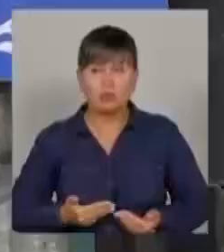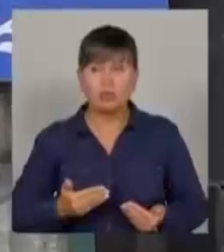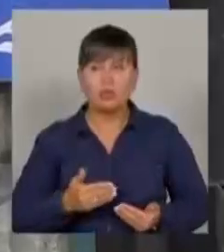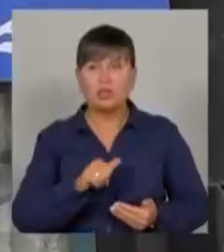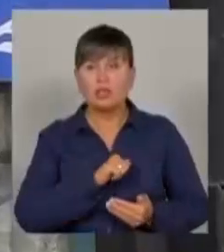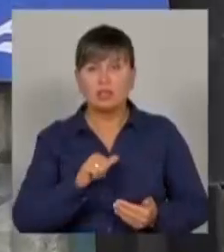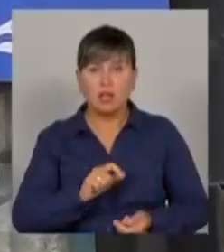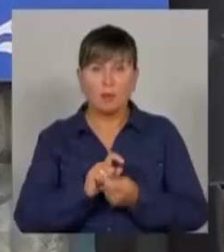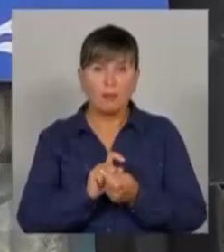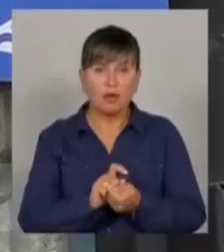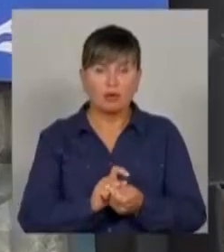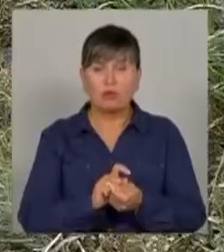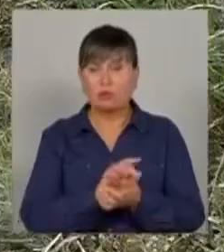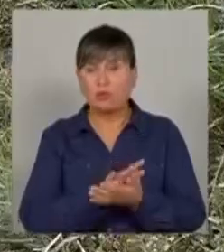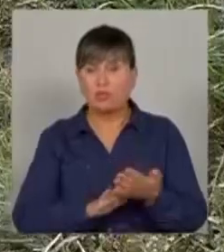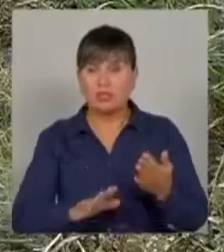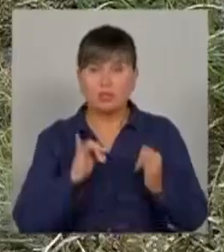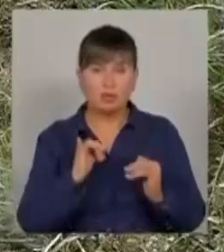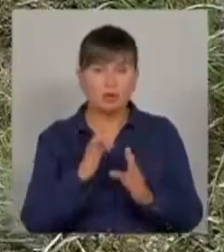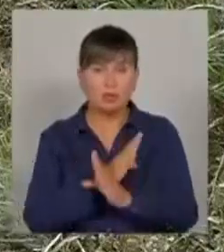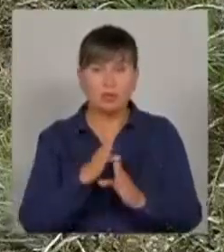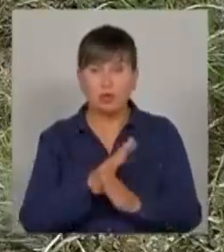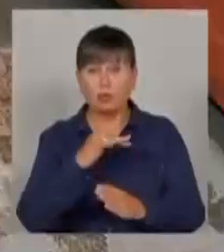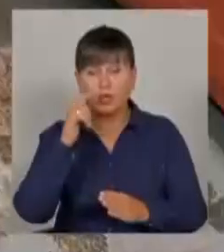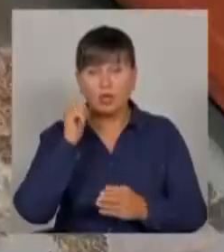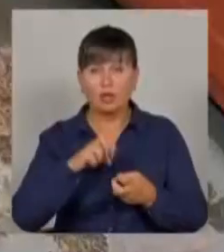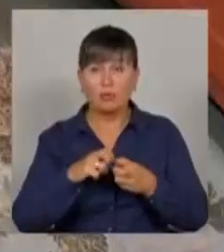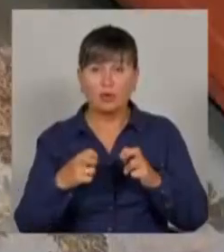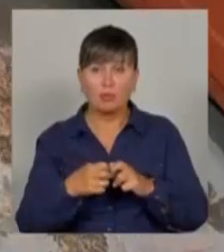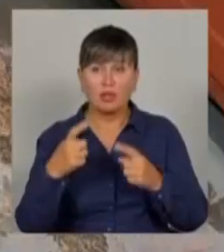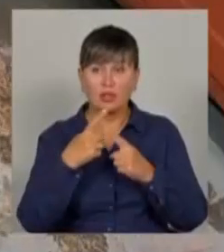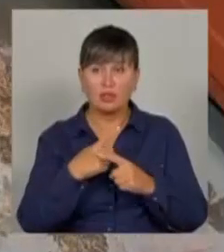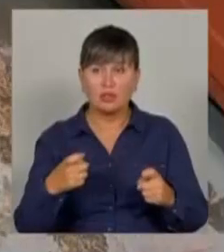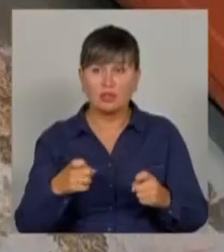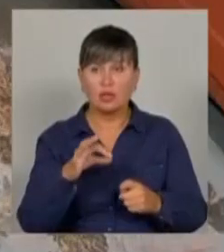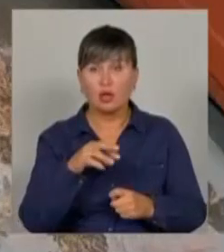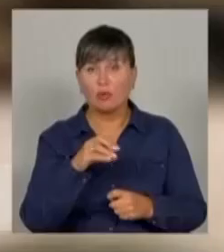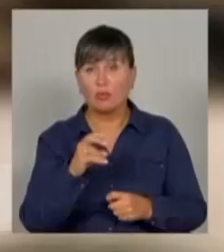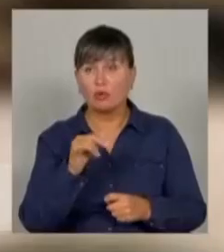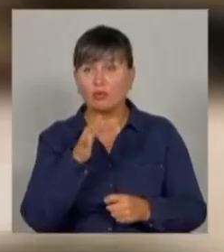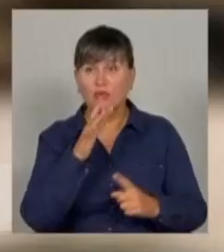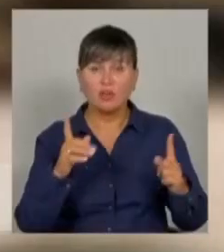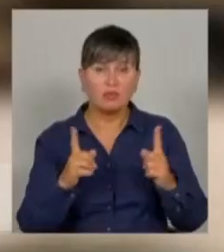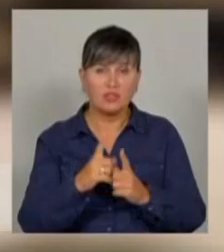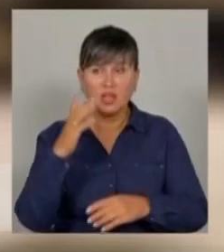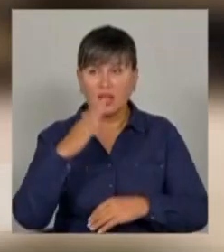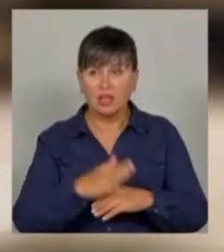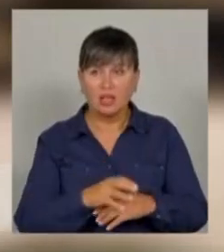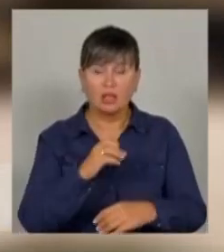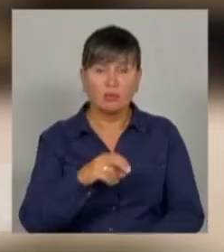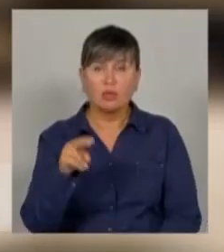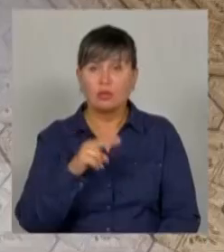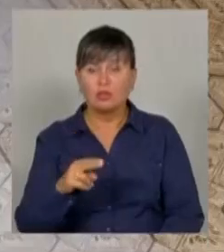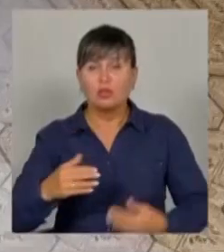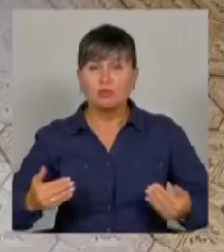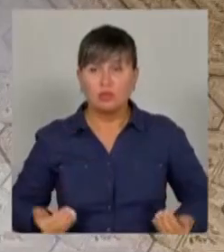вынужден сам бороться с последствиями непогоды. О многолетней проблеме сообщил опекун мужчины во время встречи акима Ербулата Дусаева